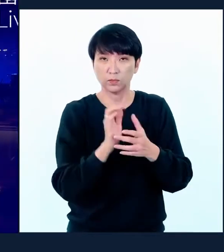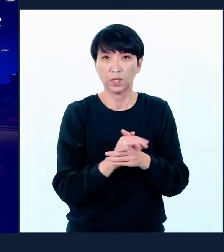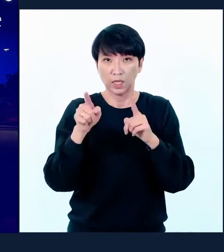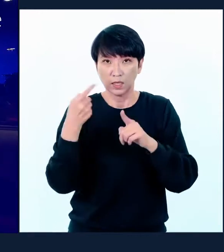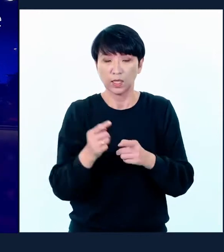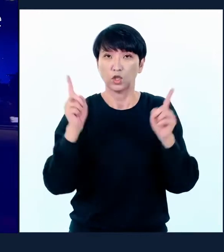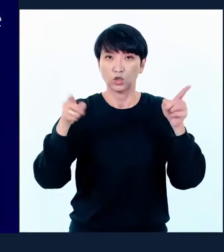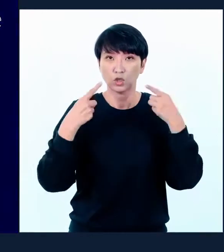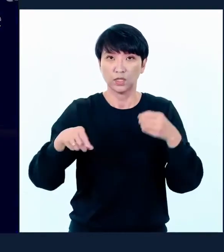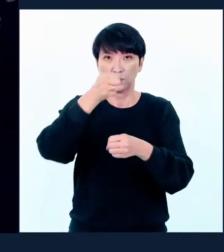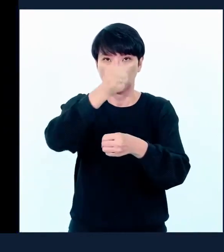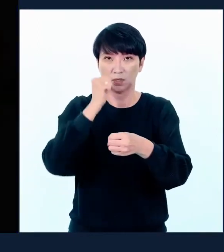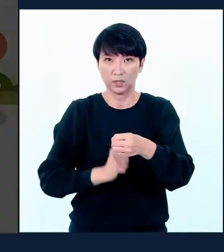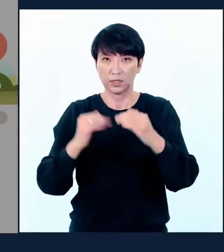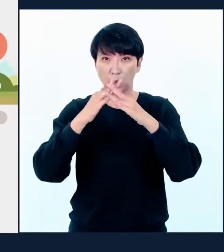白 Livehouse。